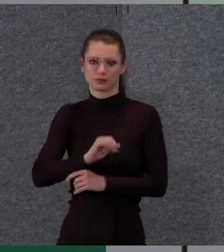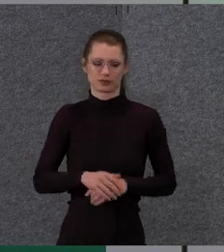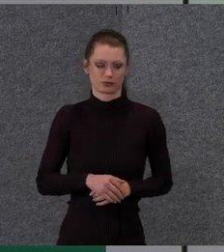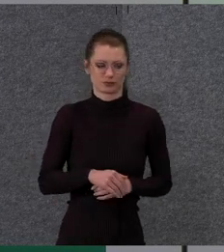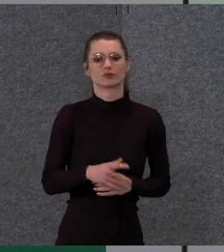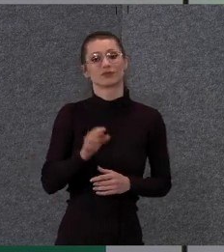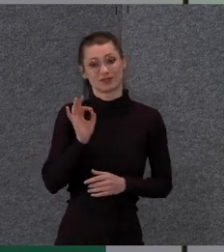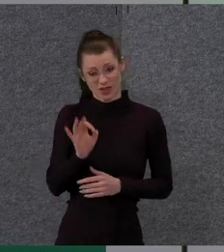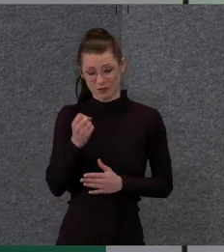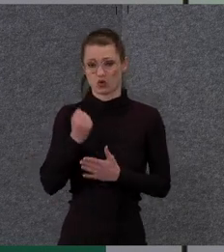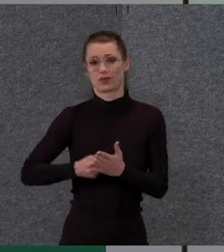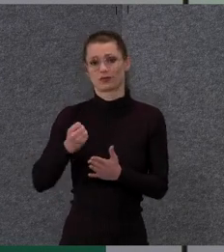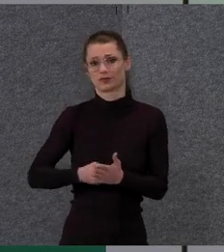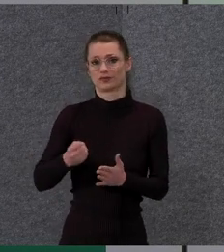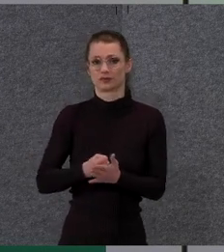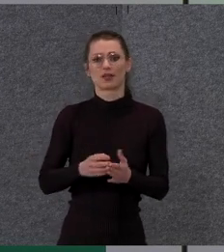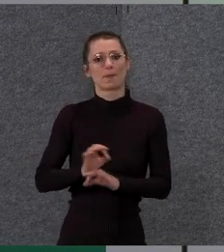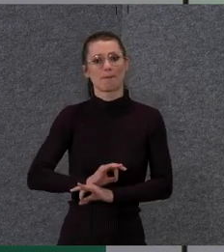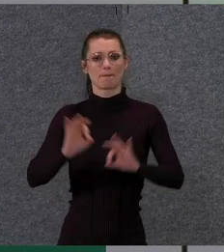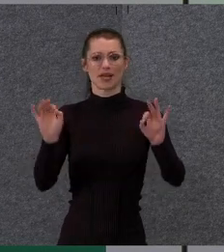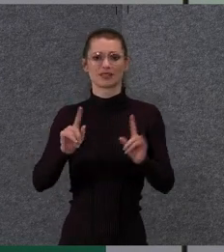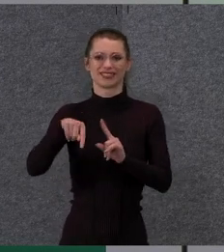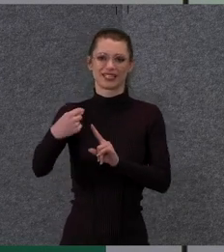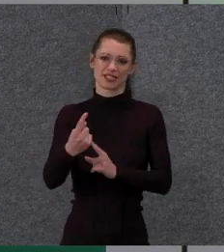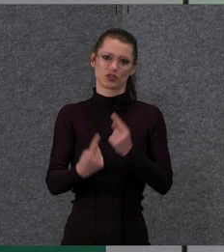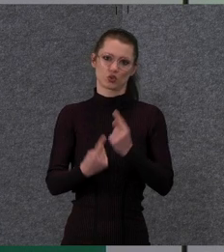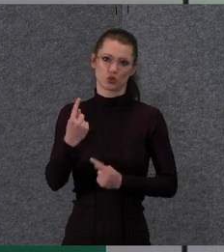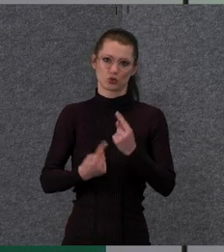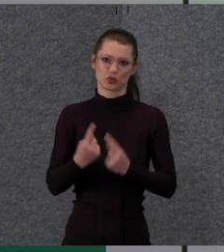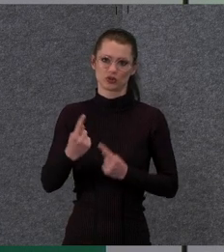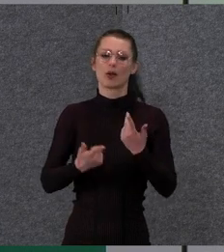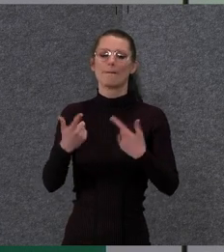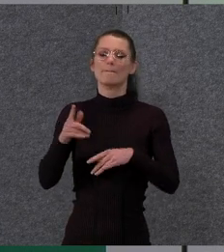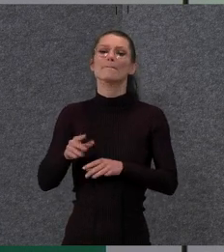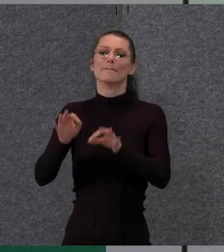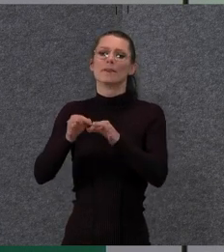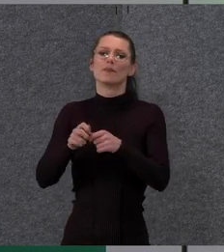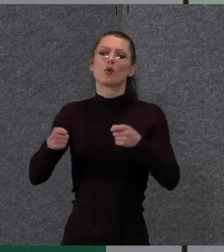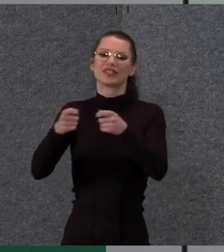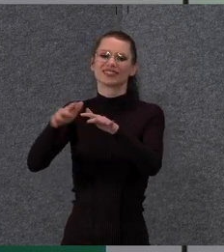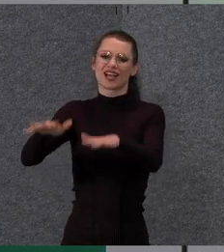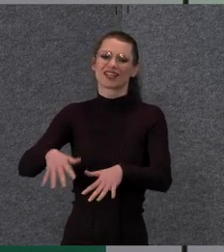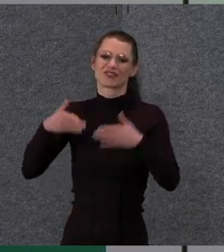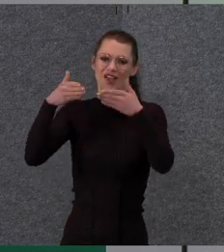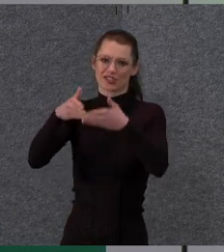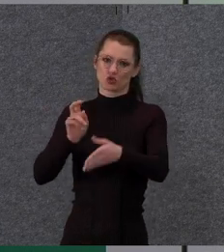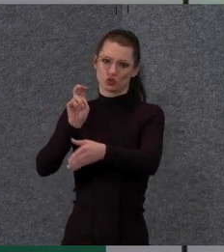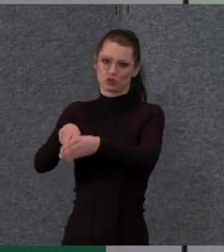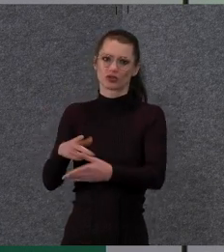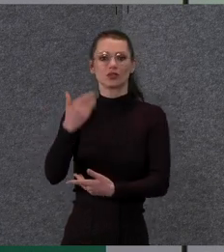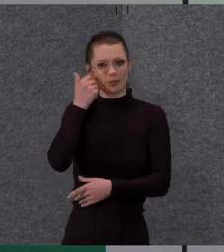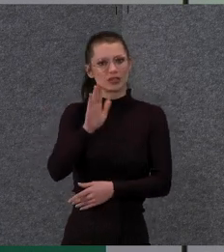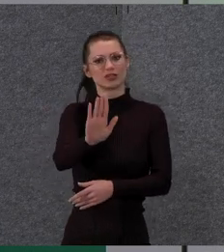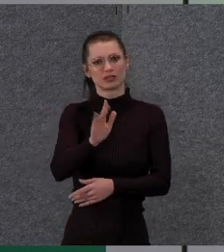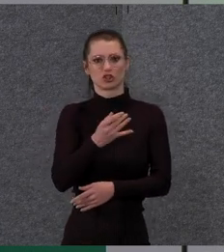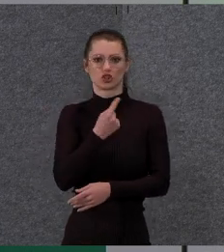Dafür möchte ich mich einsetzen und das am liebsten als Teil der nächsten Grünen Bundestagsfraktion. Ich bitte dafür um eure Stimme und um euer